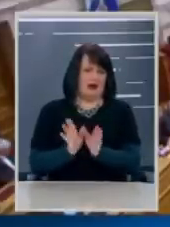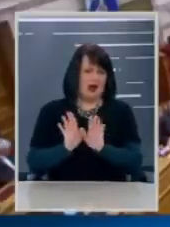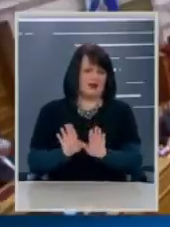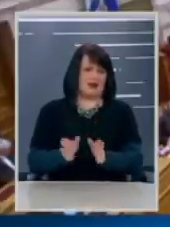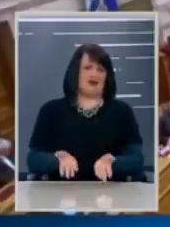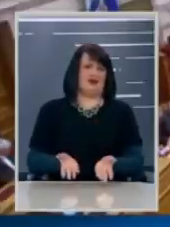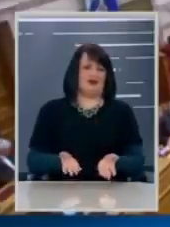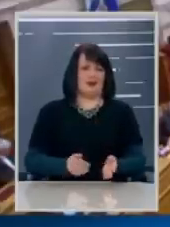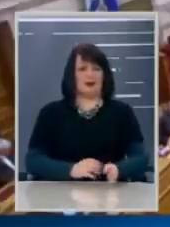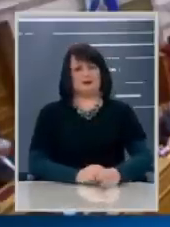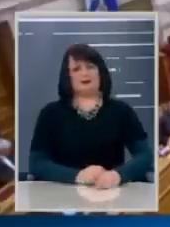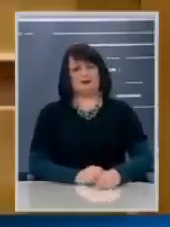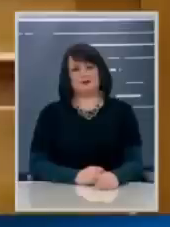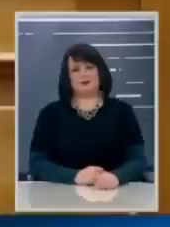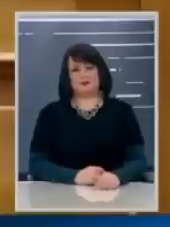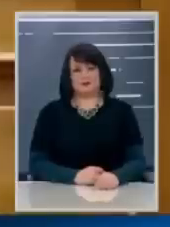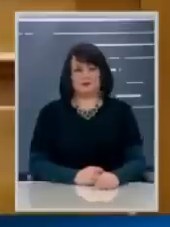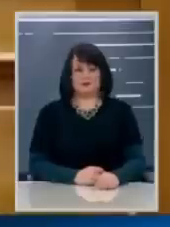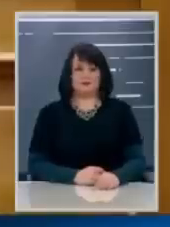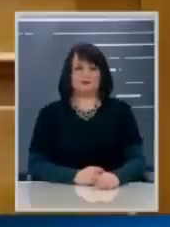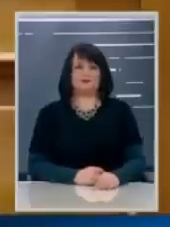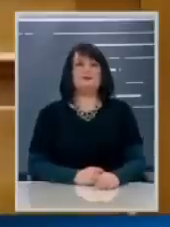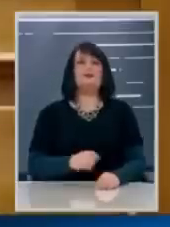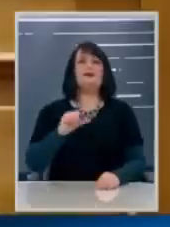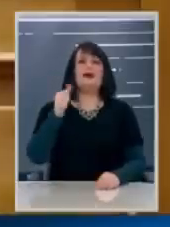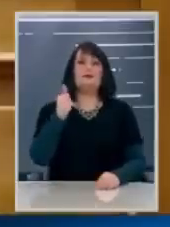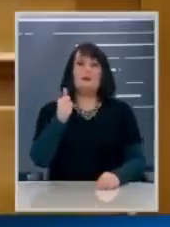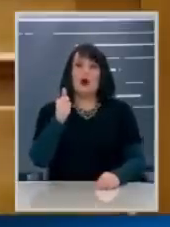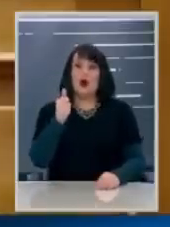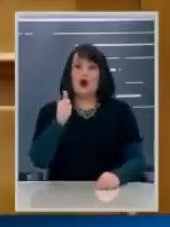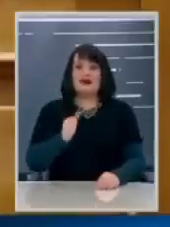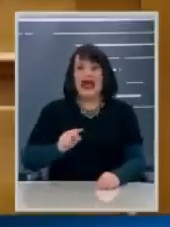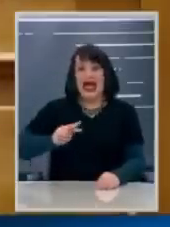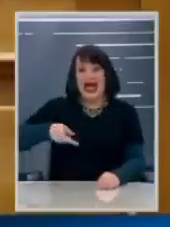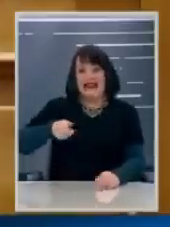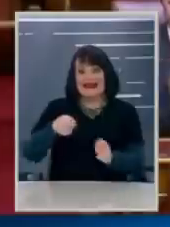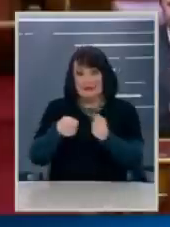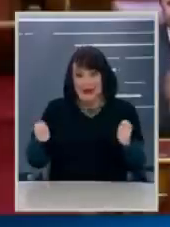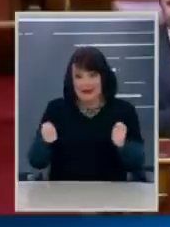αντίμετρα. Ελάτε. Πρώτα ψηφίζετε τα αντίμετρα και μετά τα μέτρα.